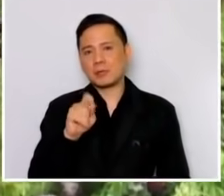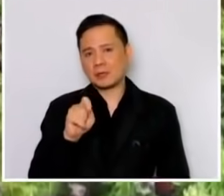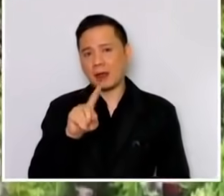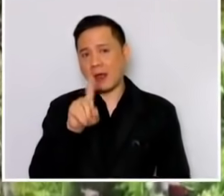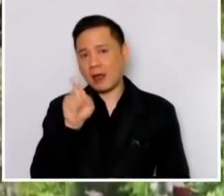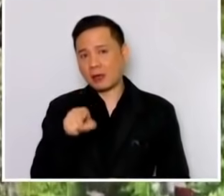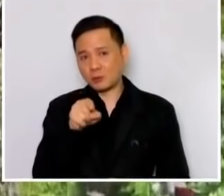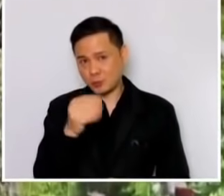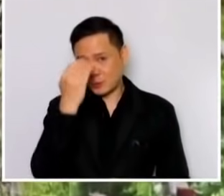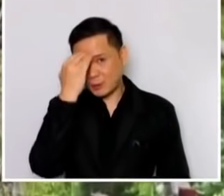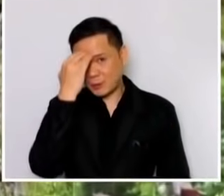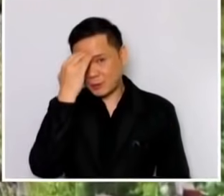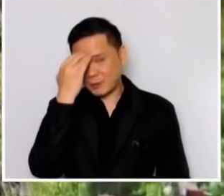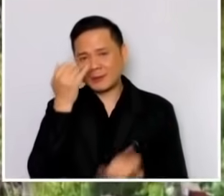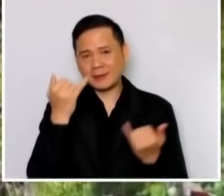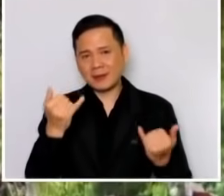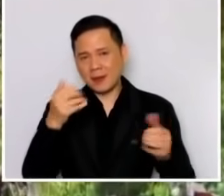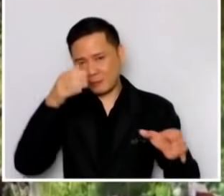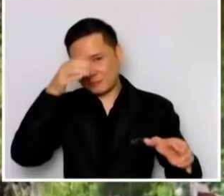ngayon, alam nyo na.